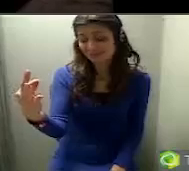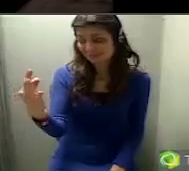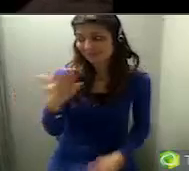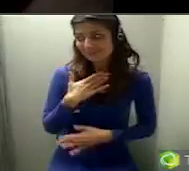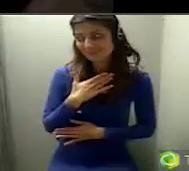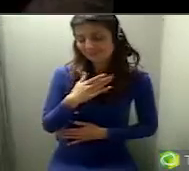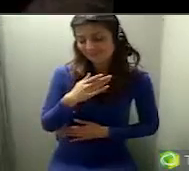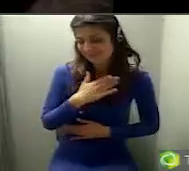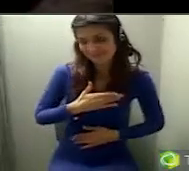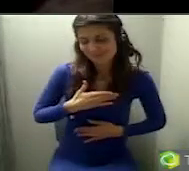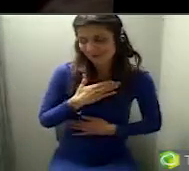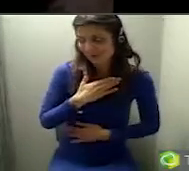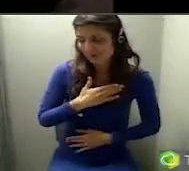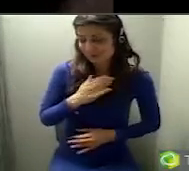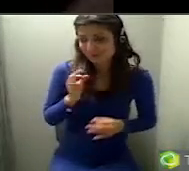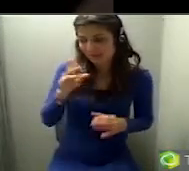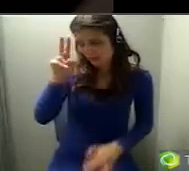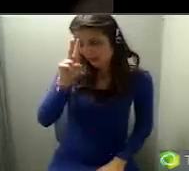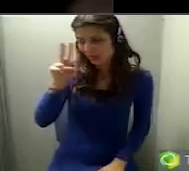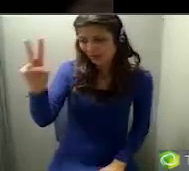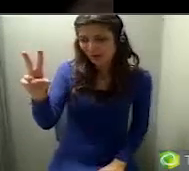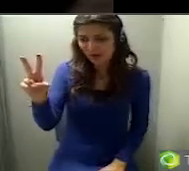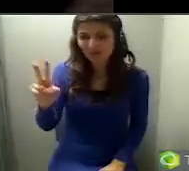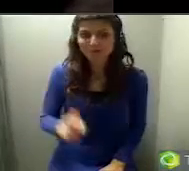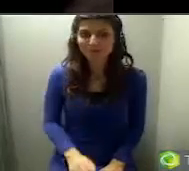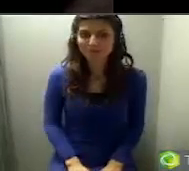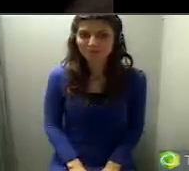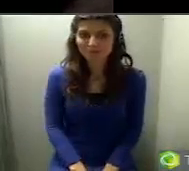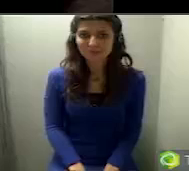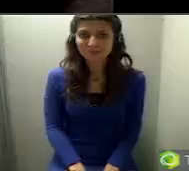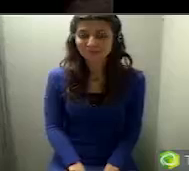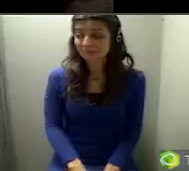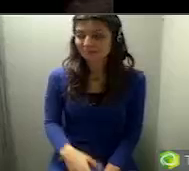suis très honorée. Je voudrais remercier toutes les personnes qui travaillent avec nous parce que c'est un projet de longue haleine.